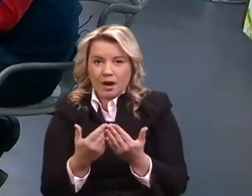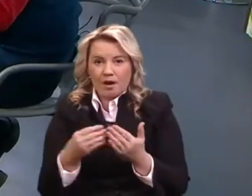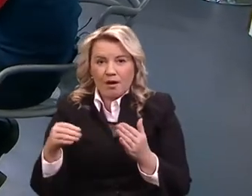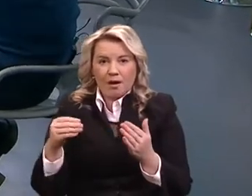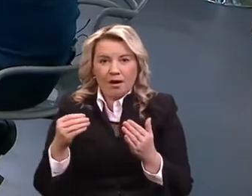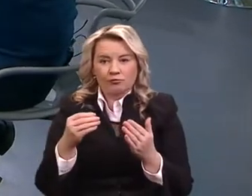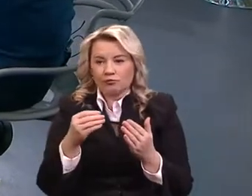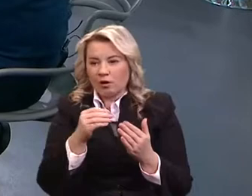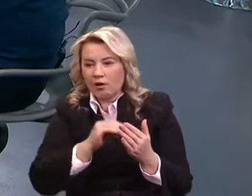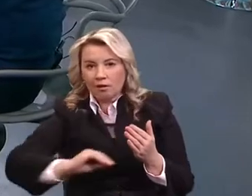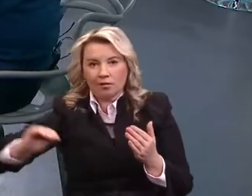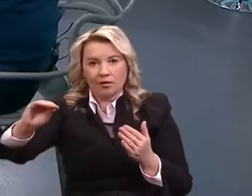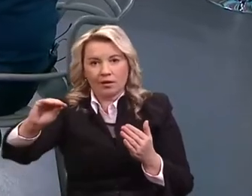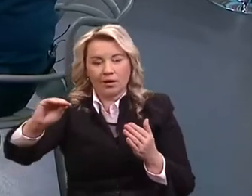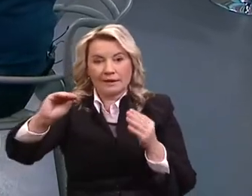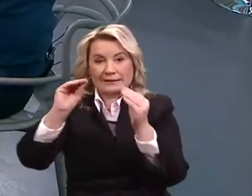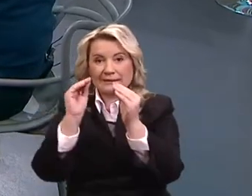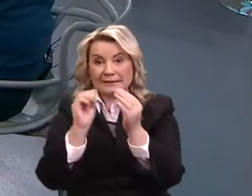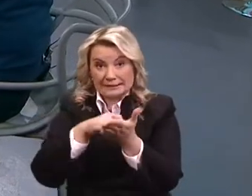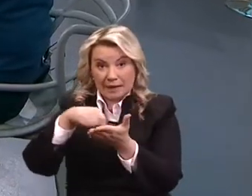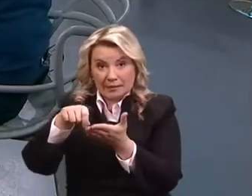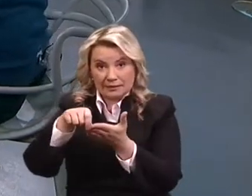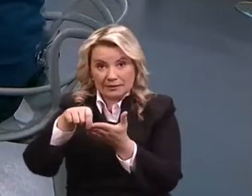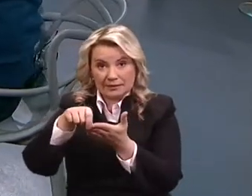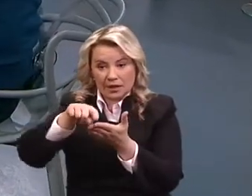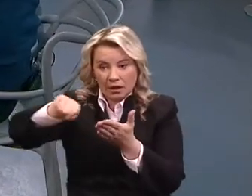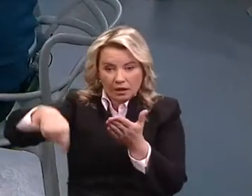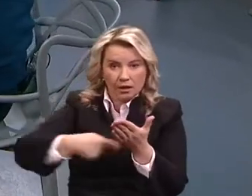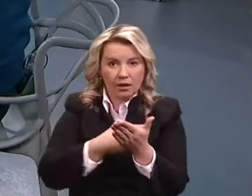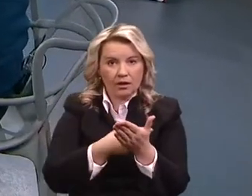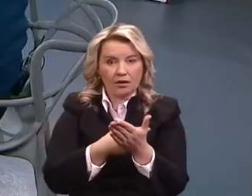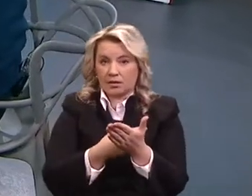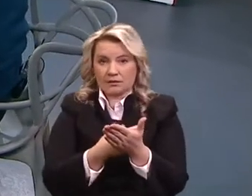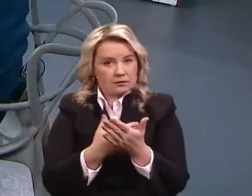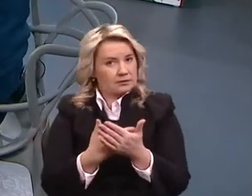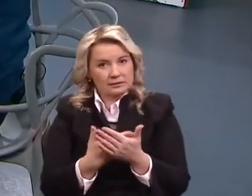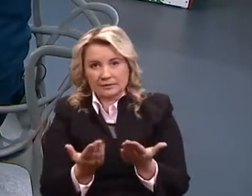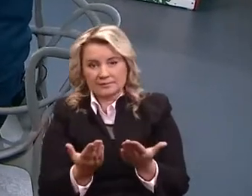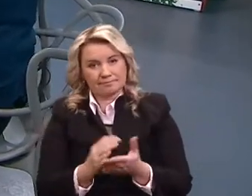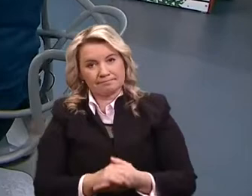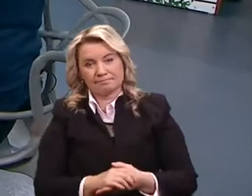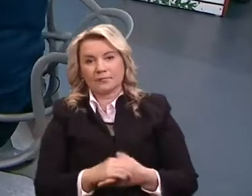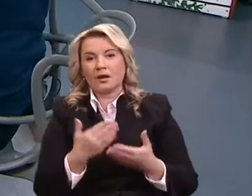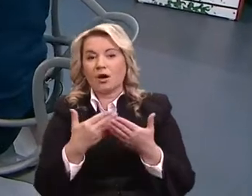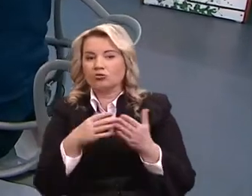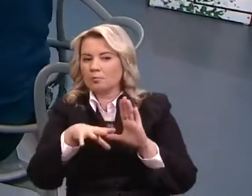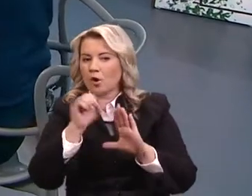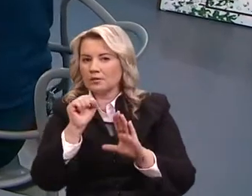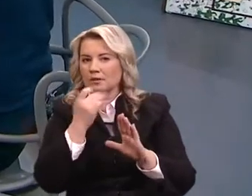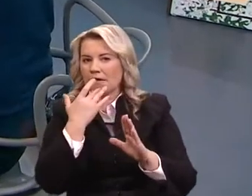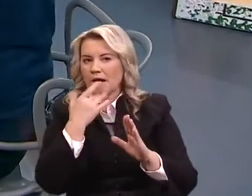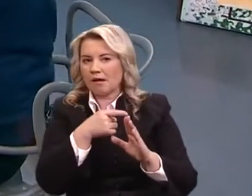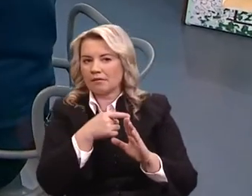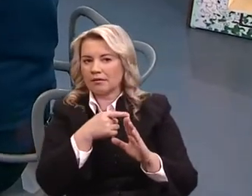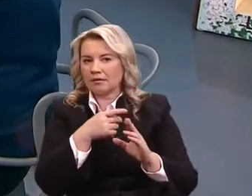je implementována přímo jakoby do toho systému té stránky a ne, že vás hodí na externí stránku platební brány. Podle toho už třeba taky poznáte, jak bezpečné